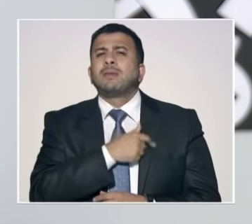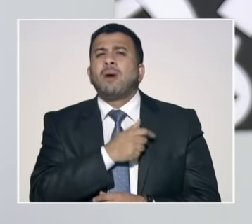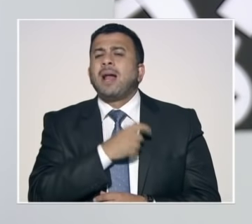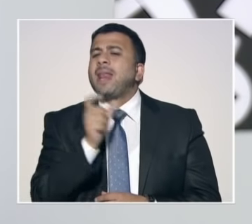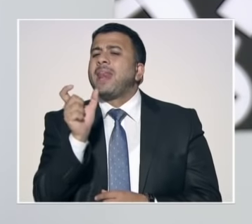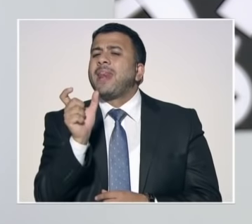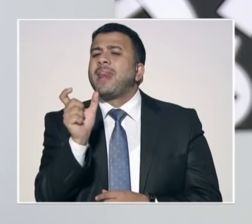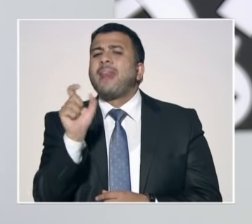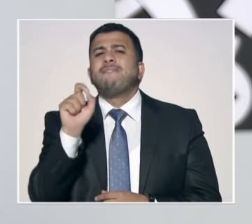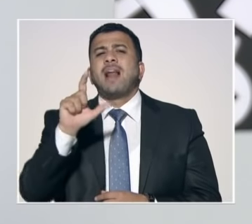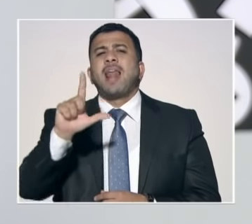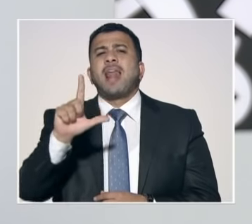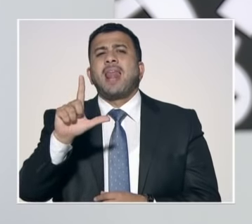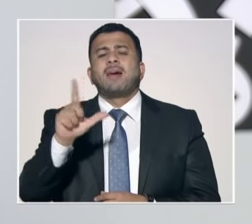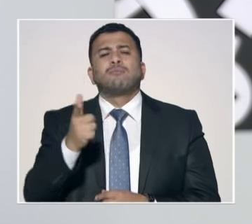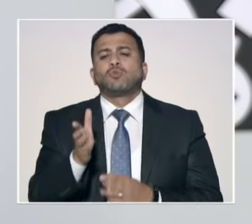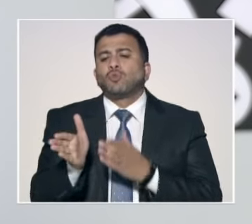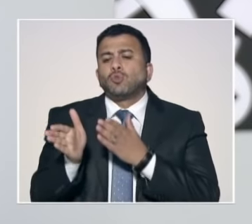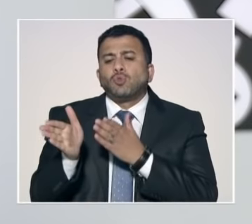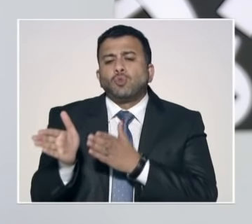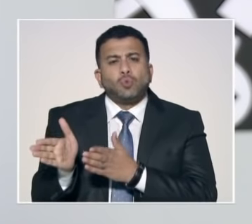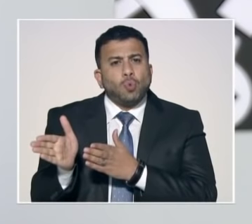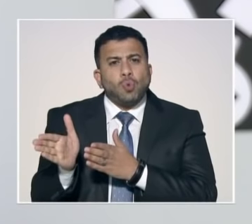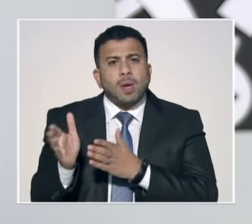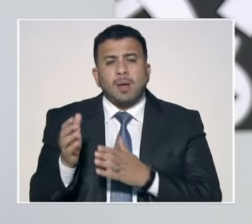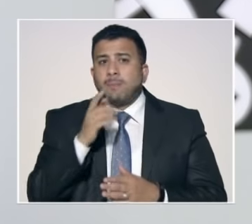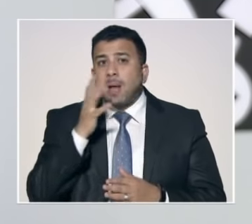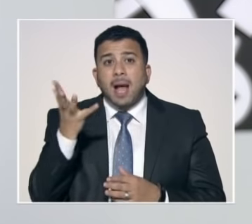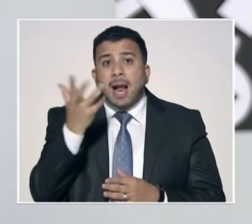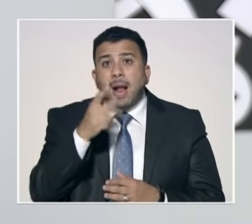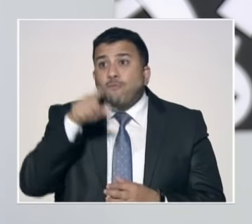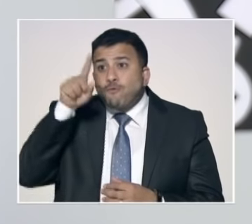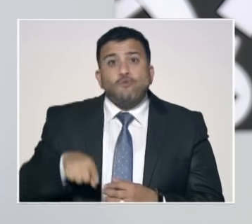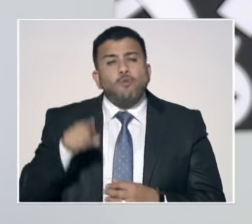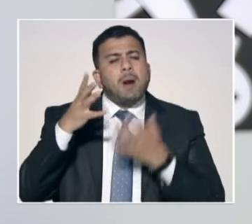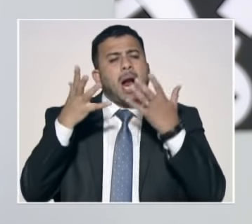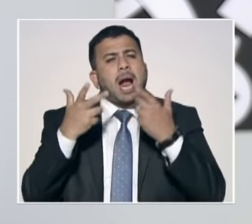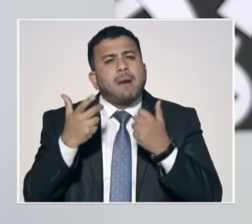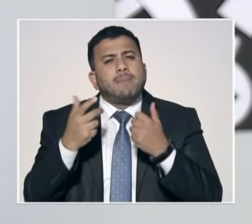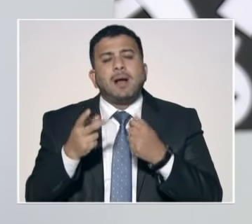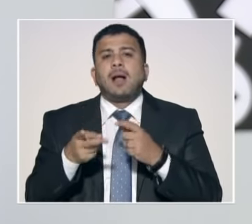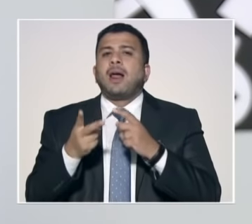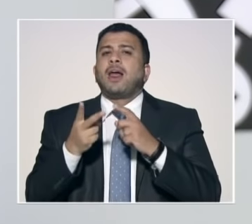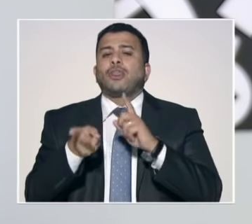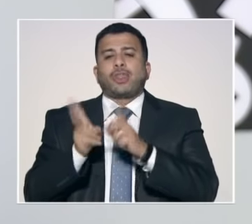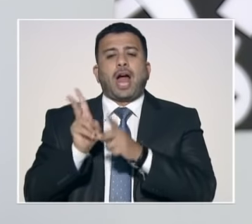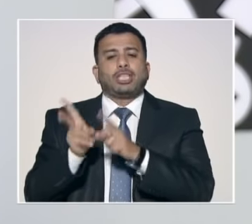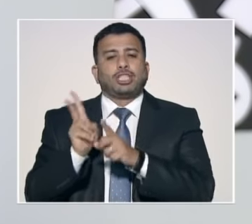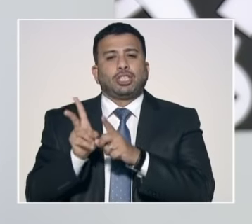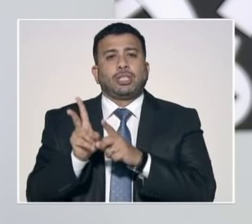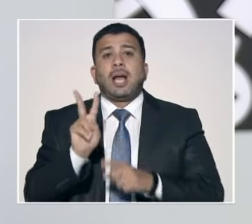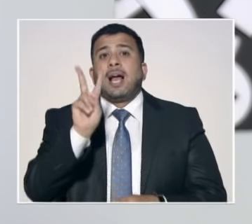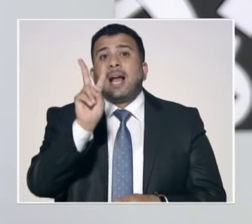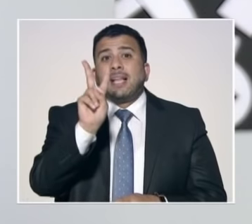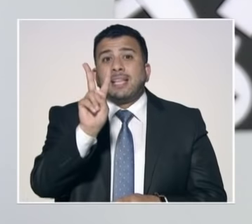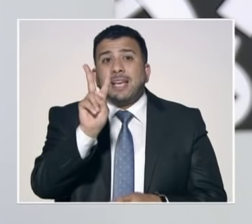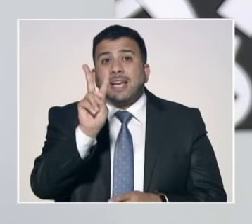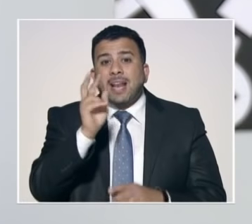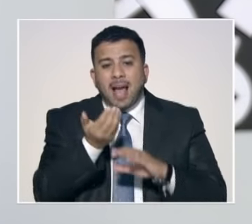وهو الذي يسمى بالسنن الرواتب، وهي 12 ركعة: 2 قبل الفجر يعني بعد